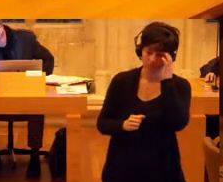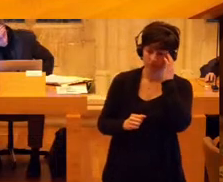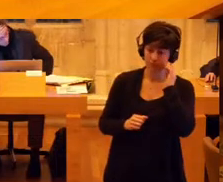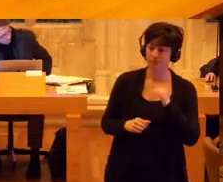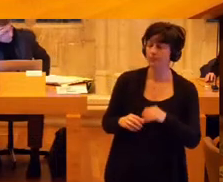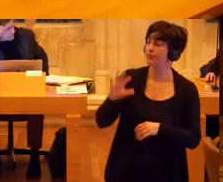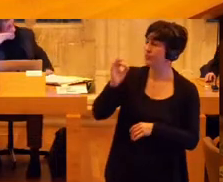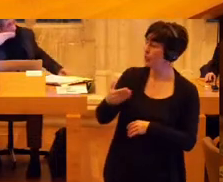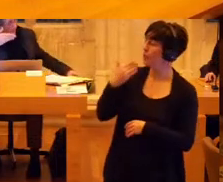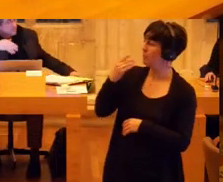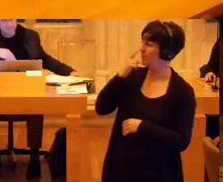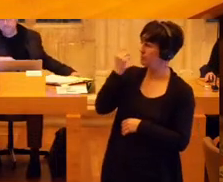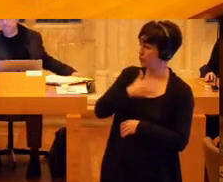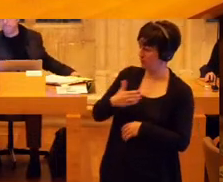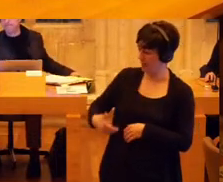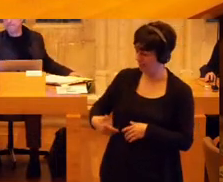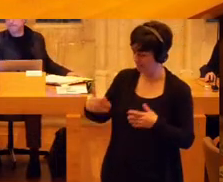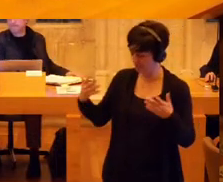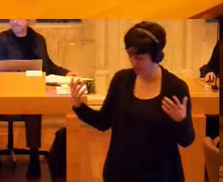Oui, merci, monsieur le maire.